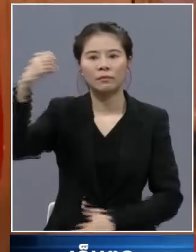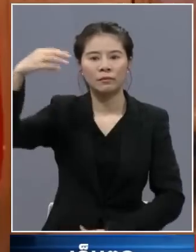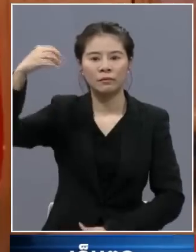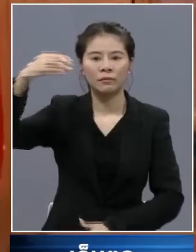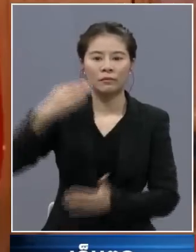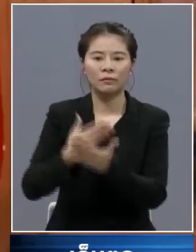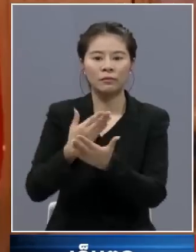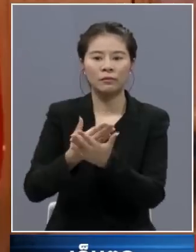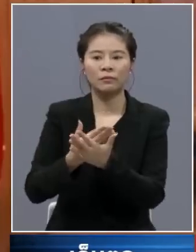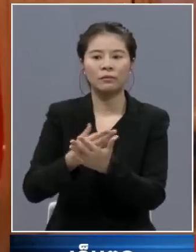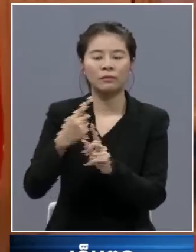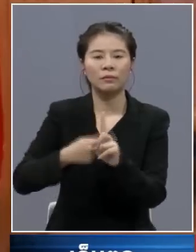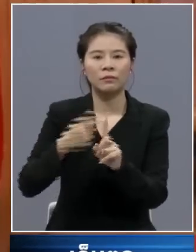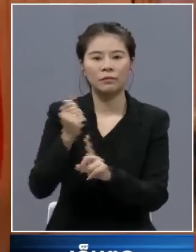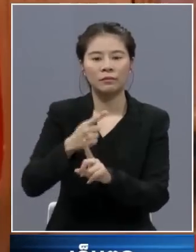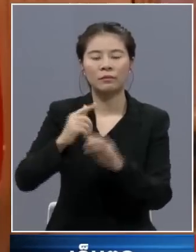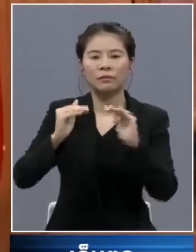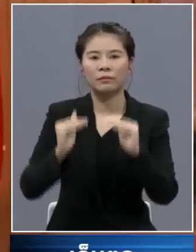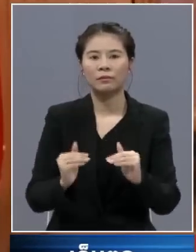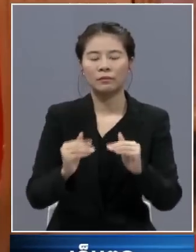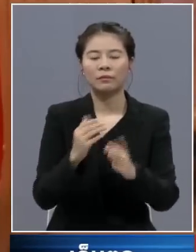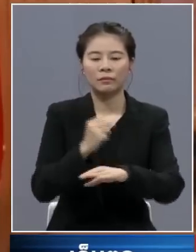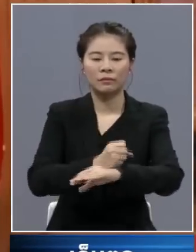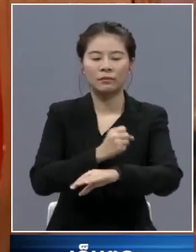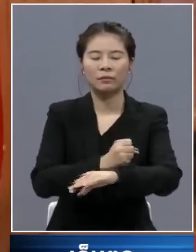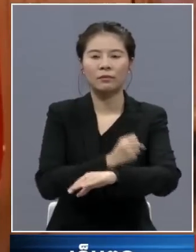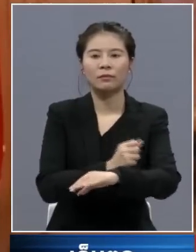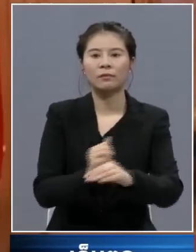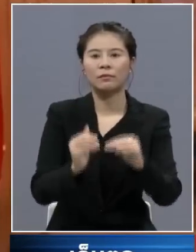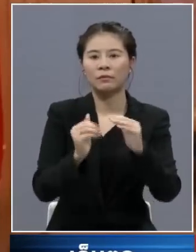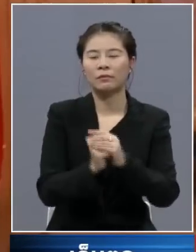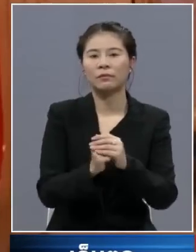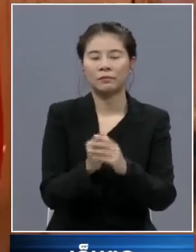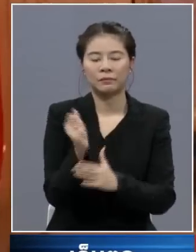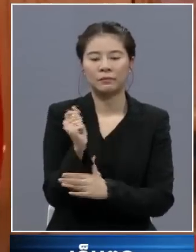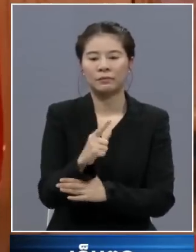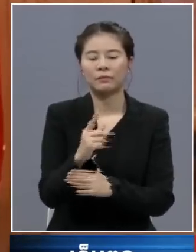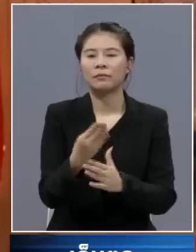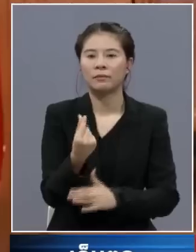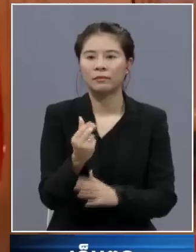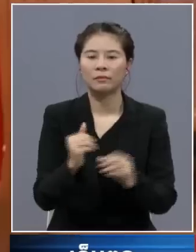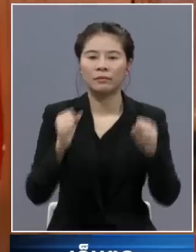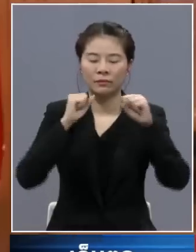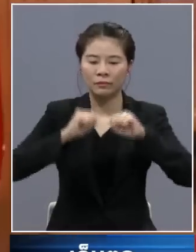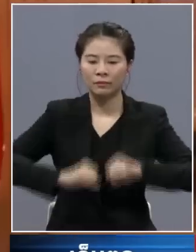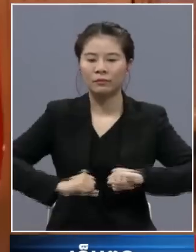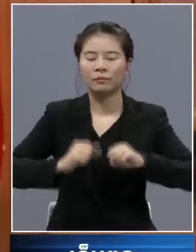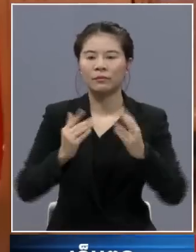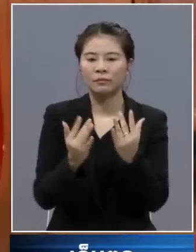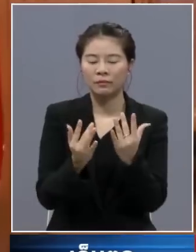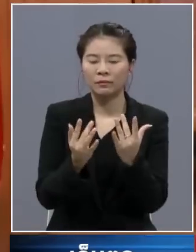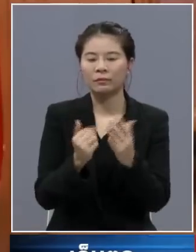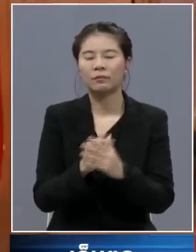การประกอบธุรกิจรวมทั้งมาตรการค่าแรงนะฮะก็คล้ายๆกับสภาอุตสาหกรรมที่จะต้องทำหน้าที่พิจารณาค่าจ้างขั้นต่ำเ